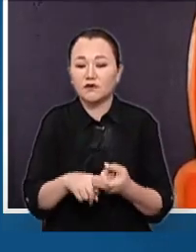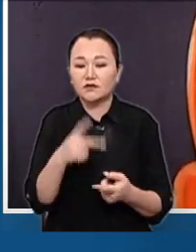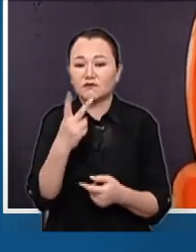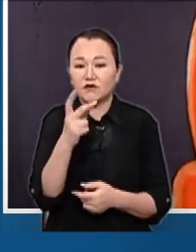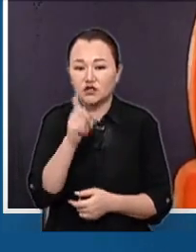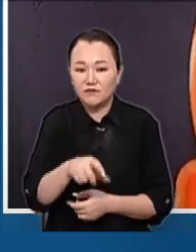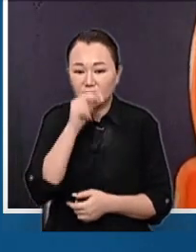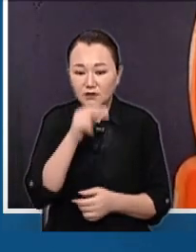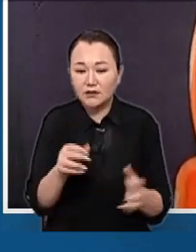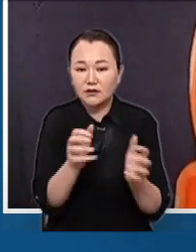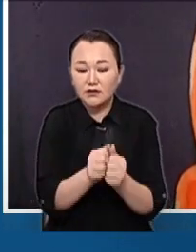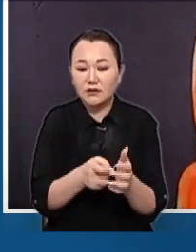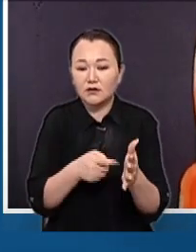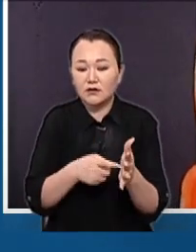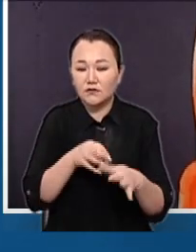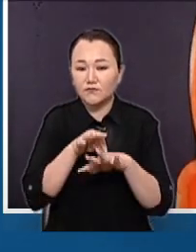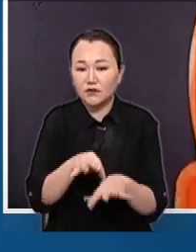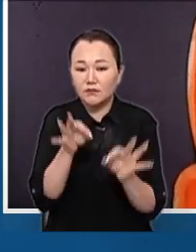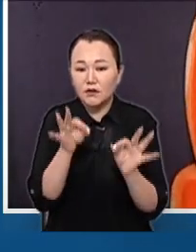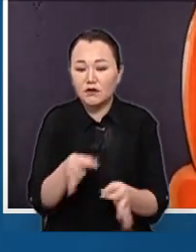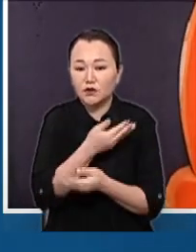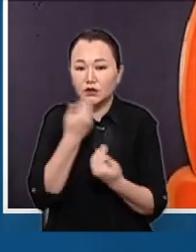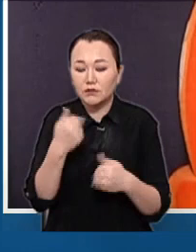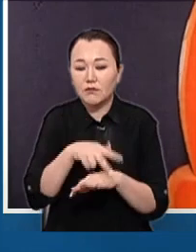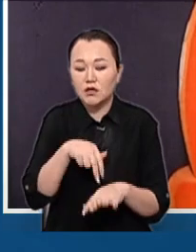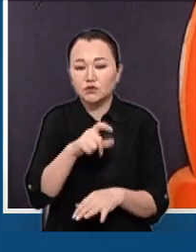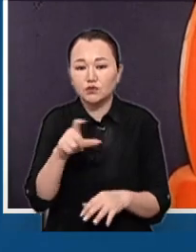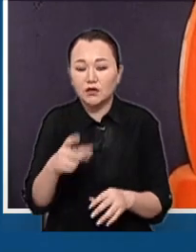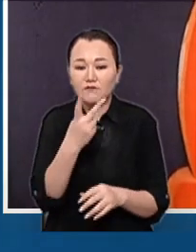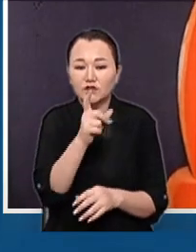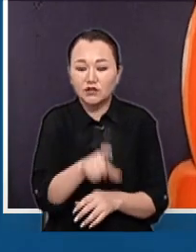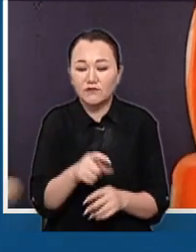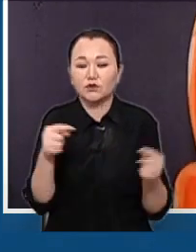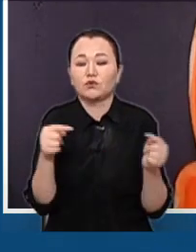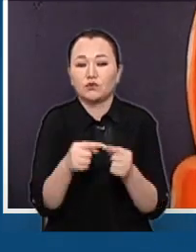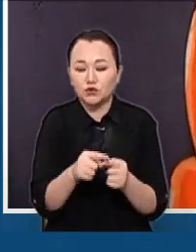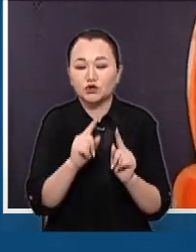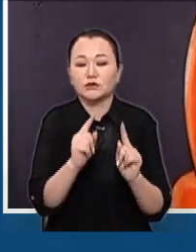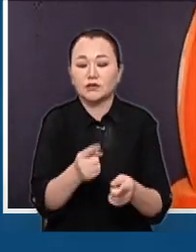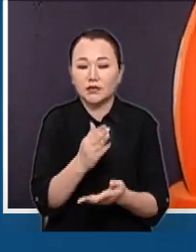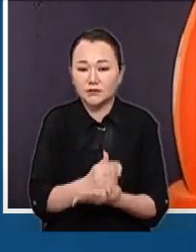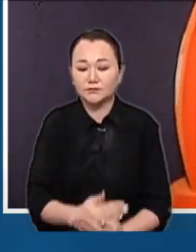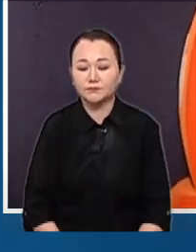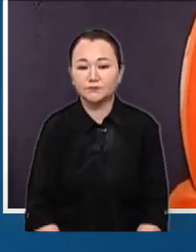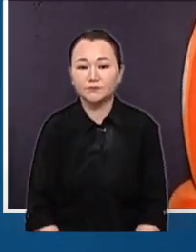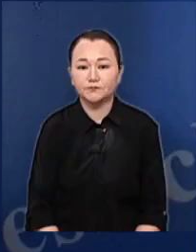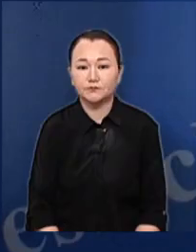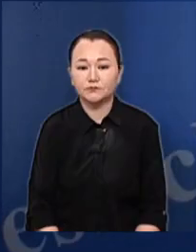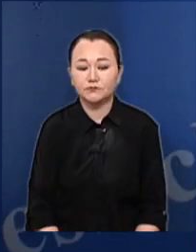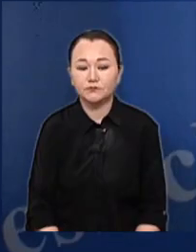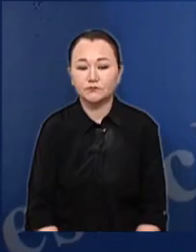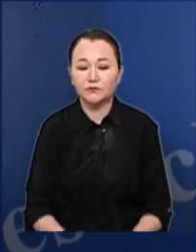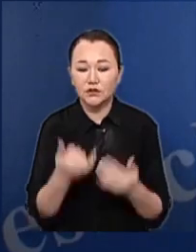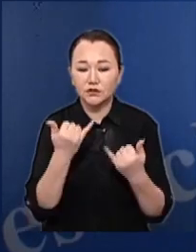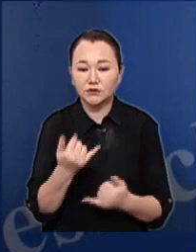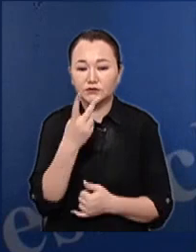күдікті ұсталса да тергеу дұрыс жүргізілмей жатыр дейді. Құзырлы орган өкілдері екі азаматтың шынымен де ұсталғанын айтып отыр. Қазір